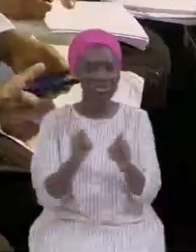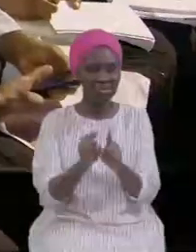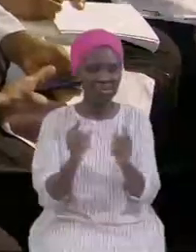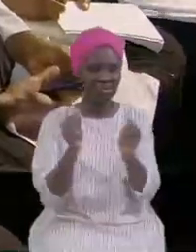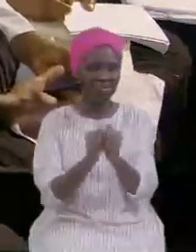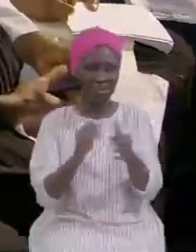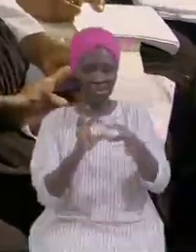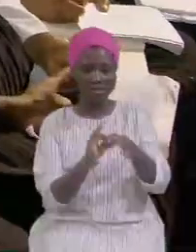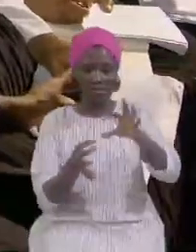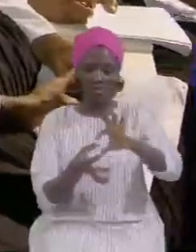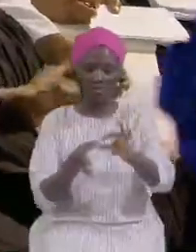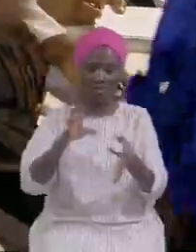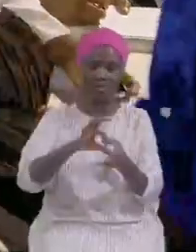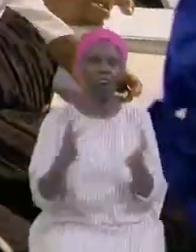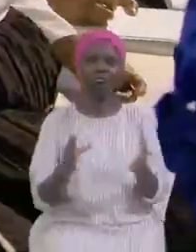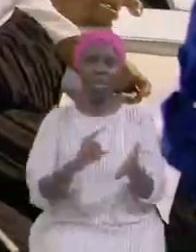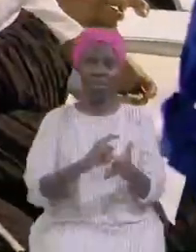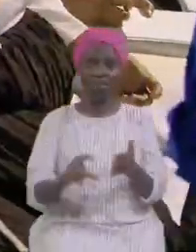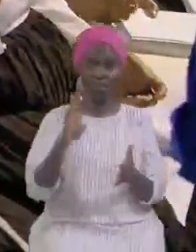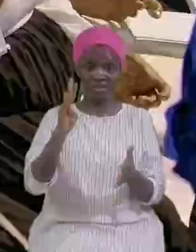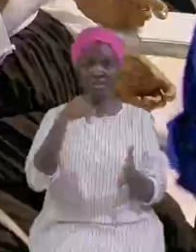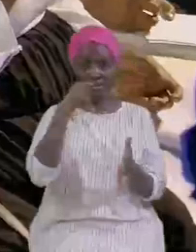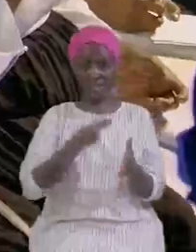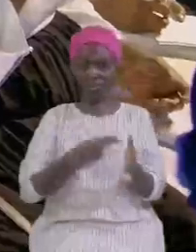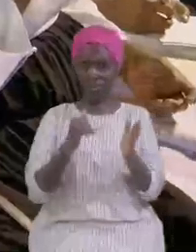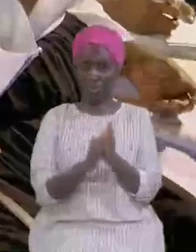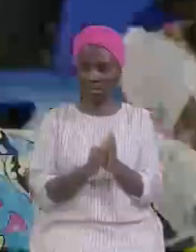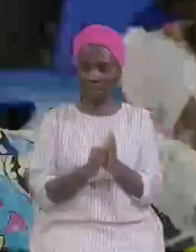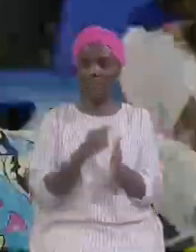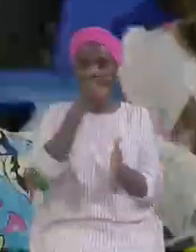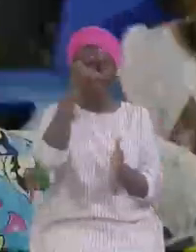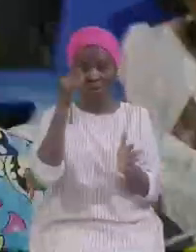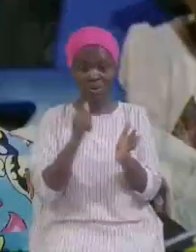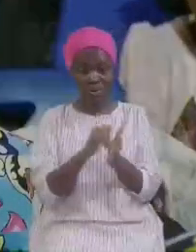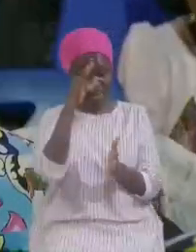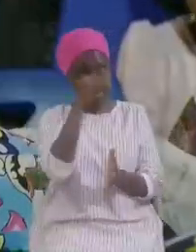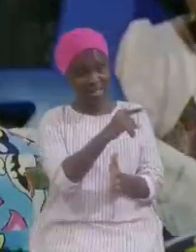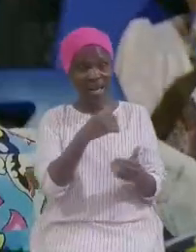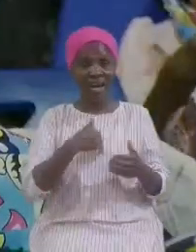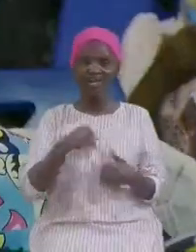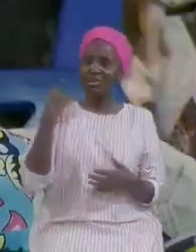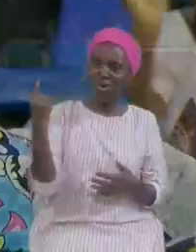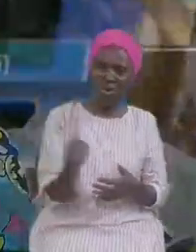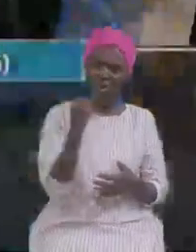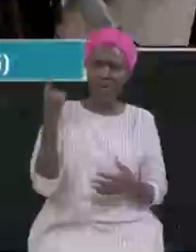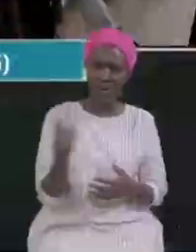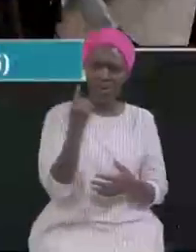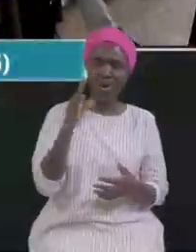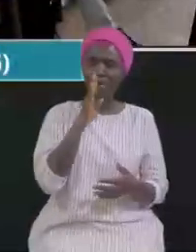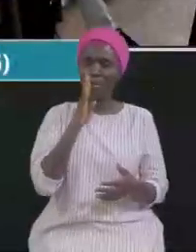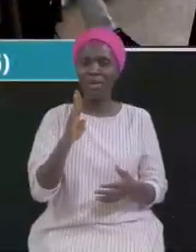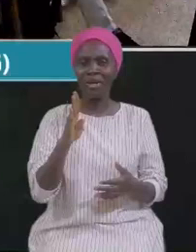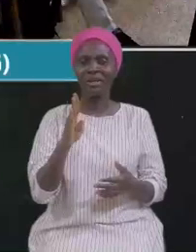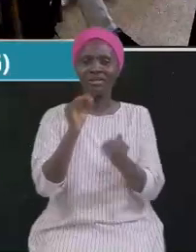Verset 4. On nous dit, car souvent, il avait eu les fers aux pieds et avait